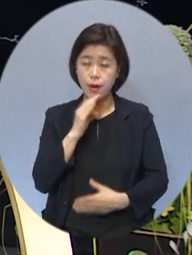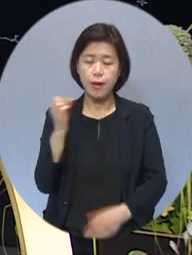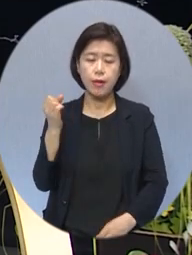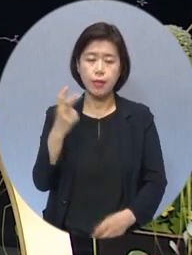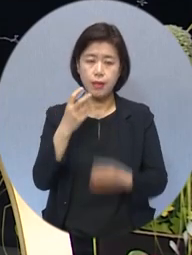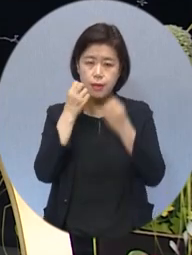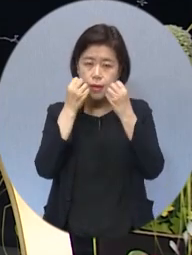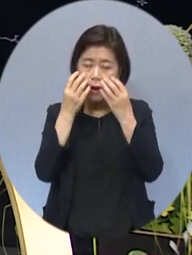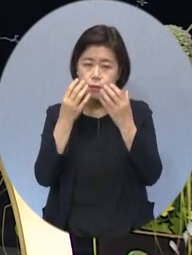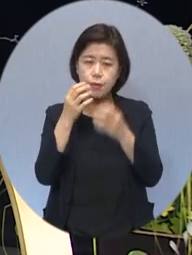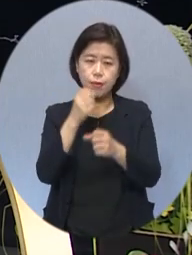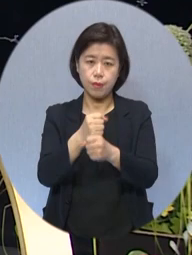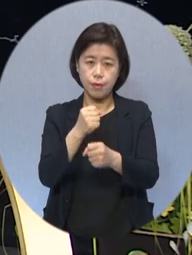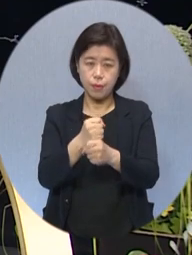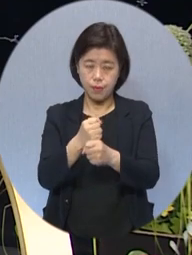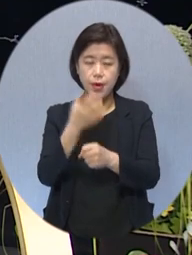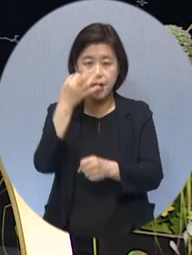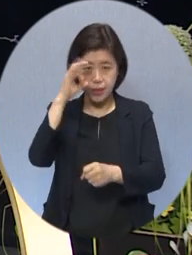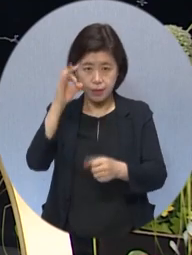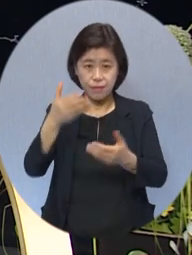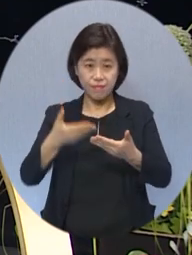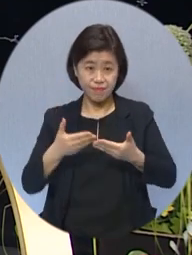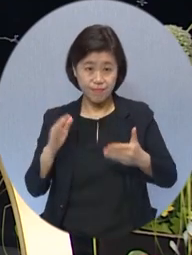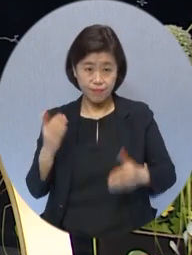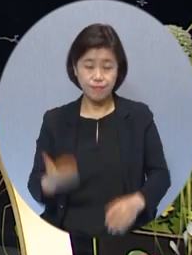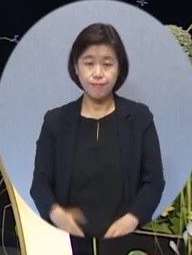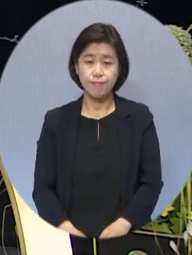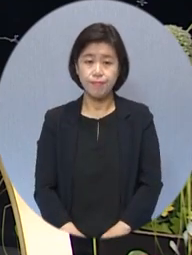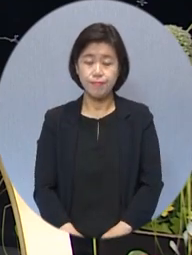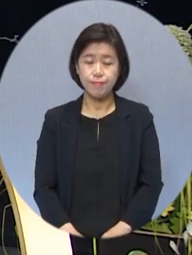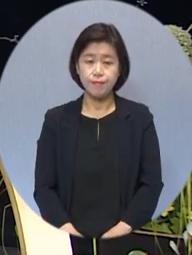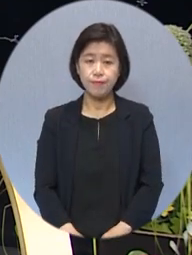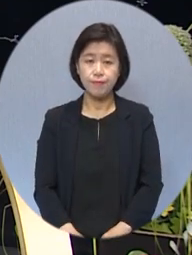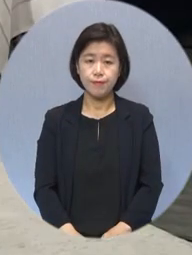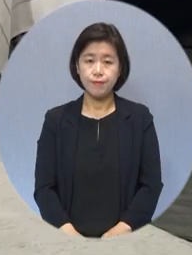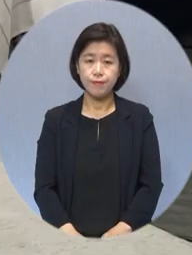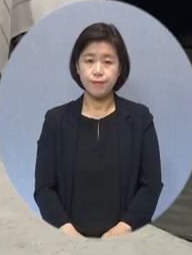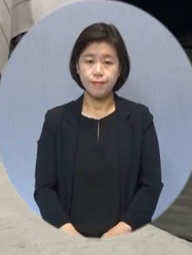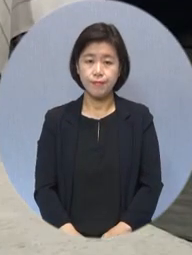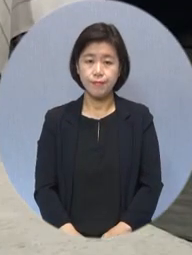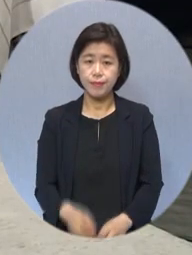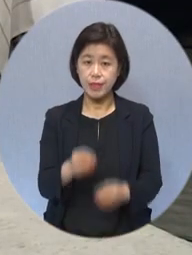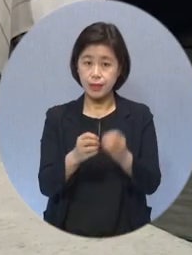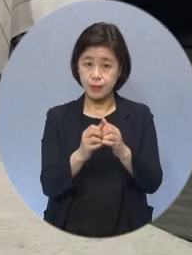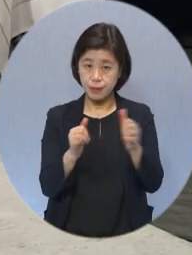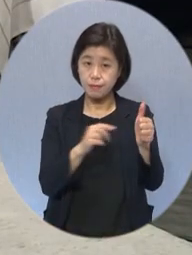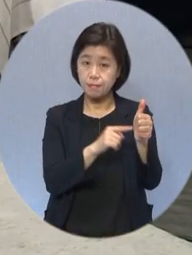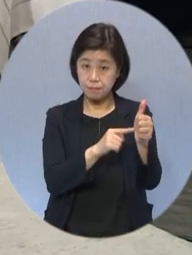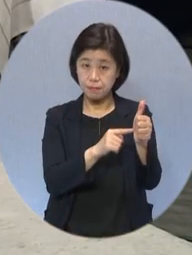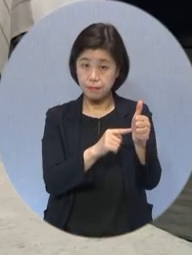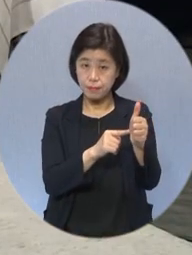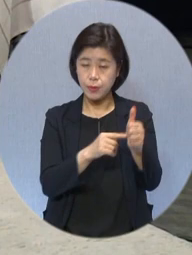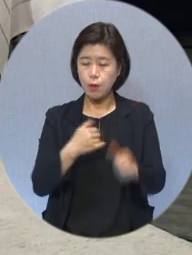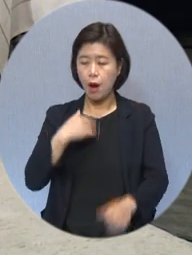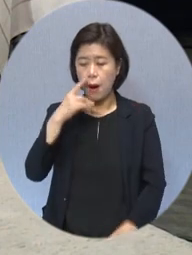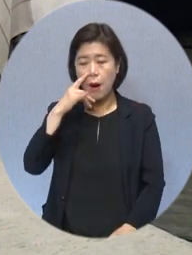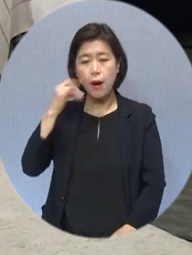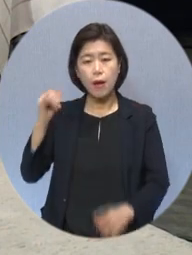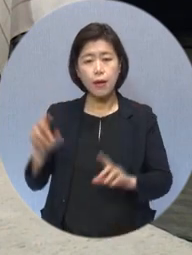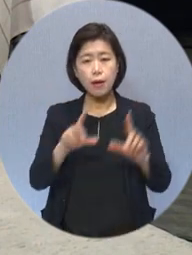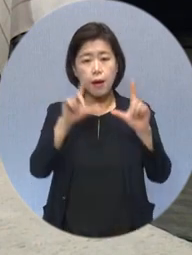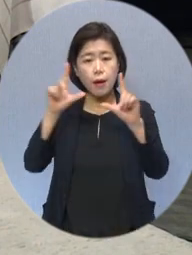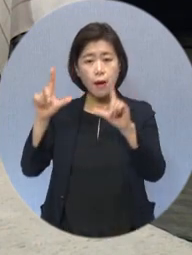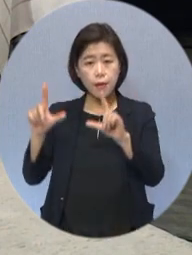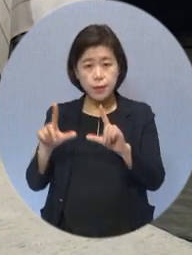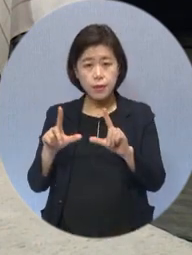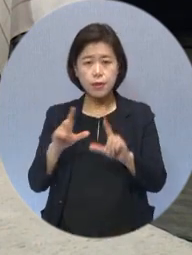박수근의 예술적 명성에 누가 되지 않을 것입니다. 시인은 우리 어머니 삶이